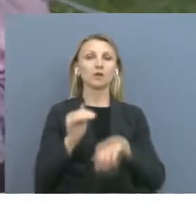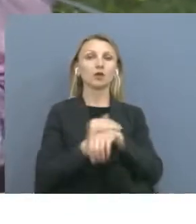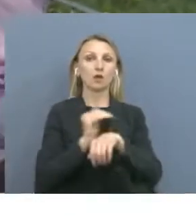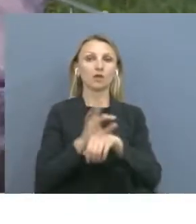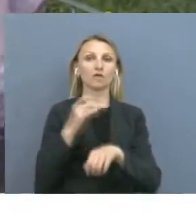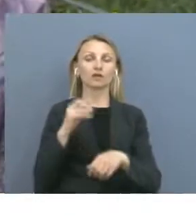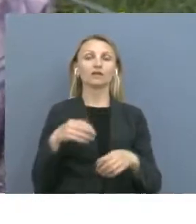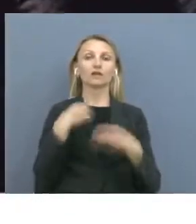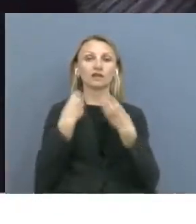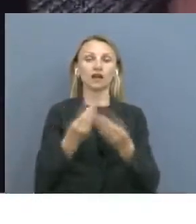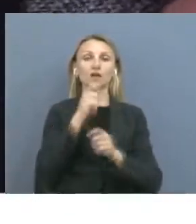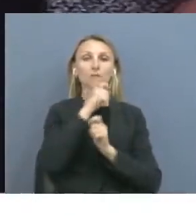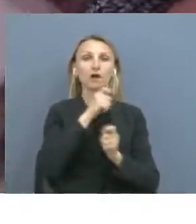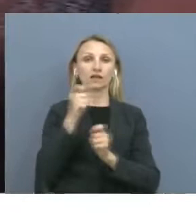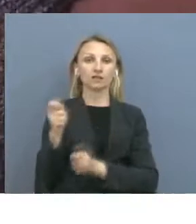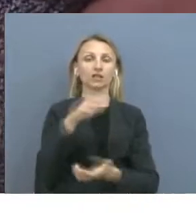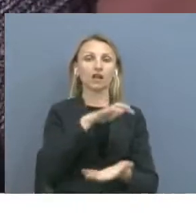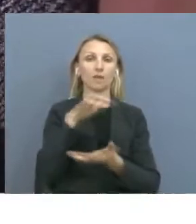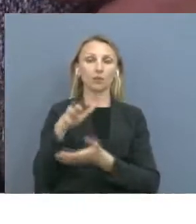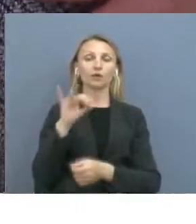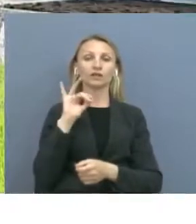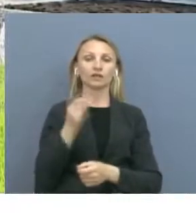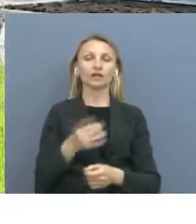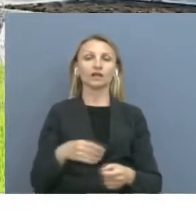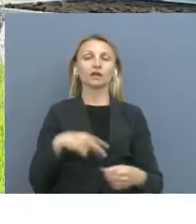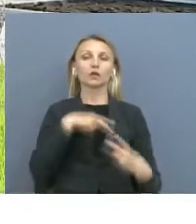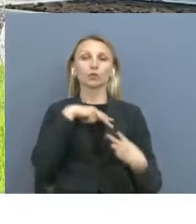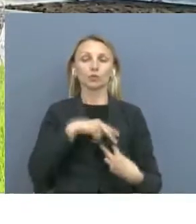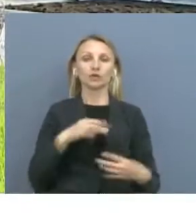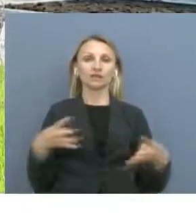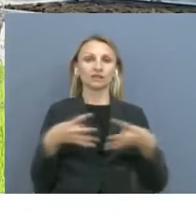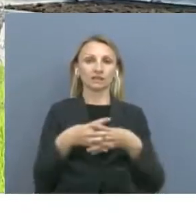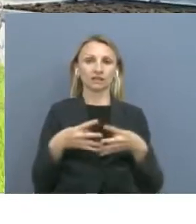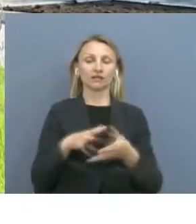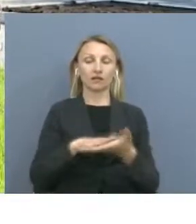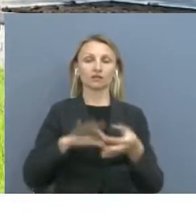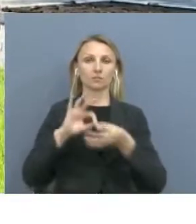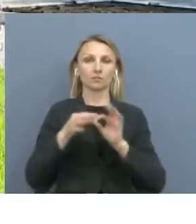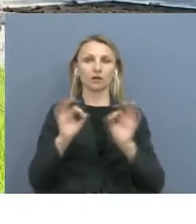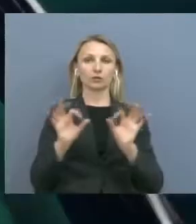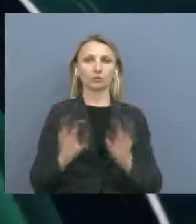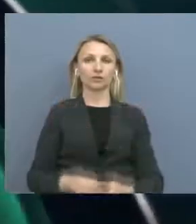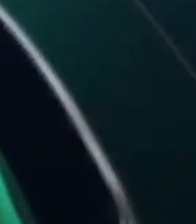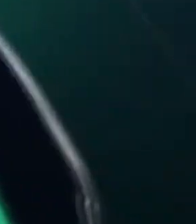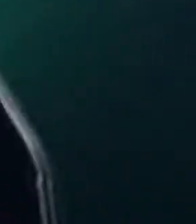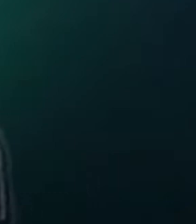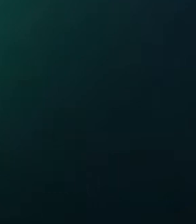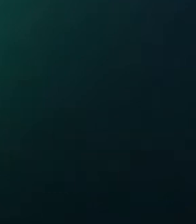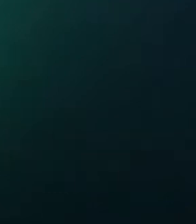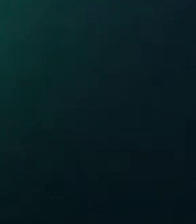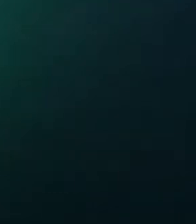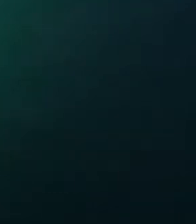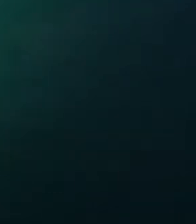области вручили подарочные наборы фронтовикам и труженикам тыла. Подробности через несколько минут в материале Анель Бесенбаевой.